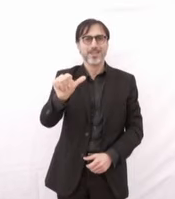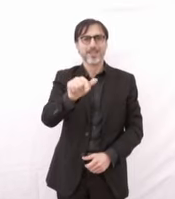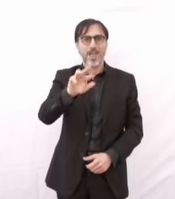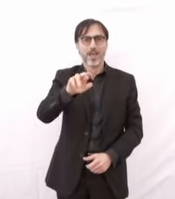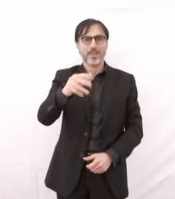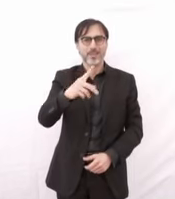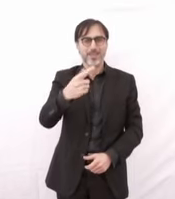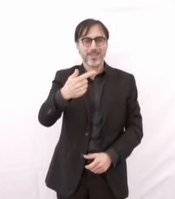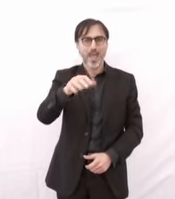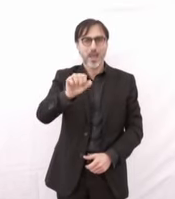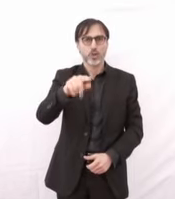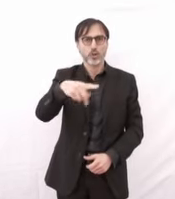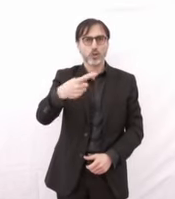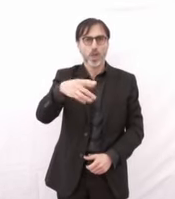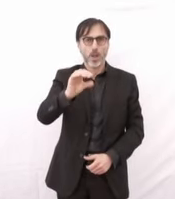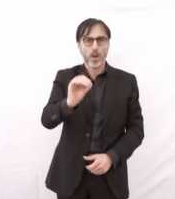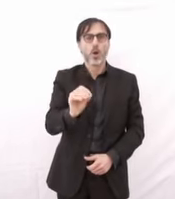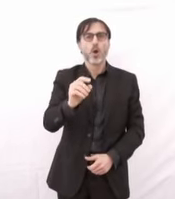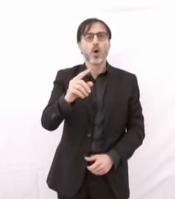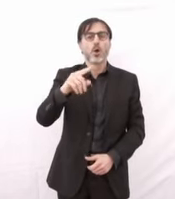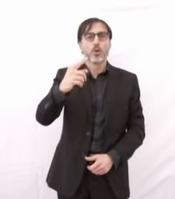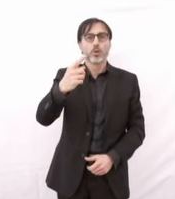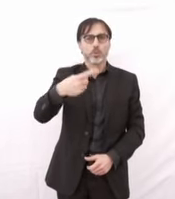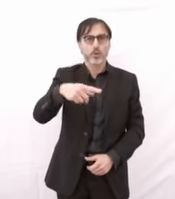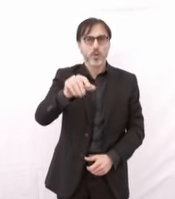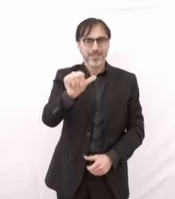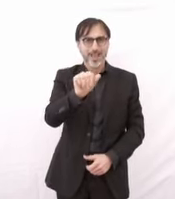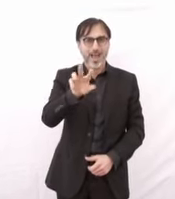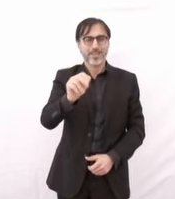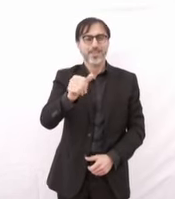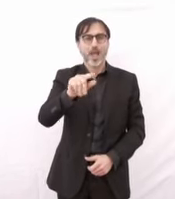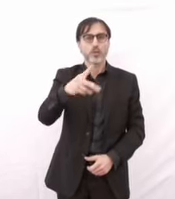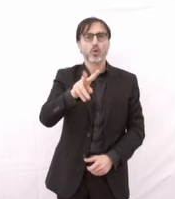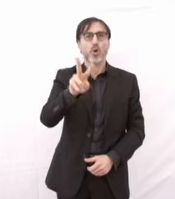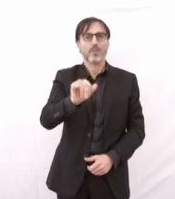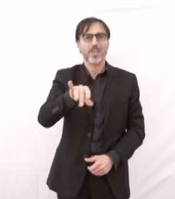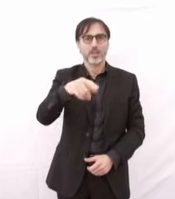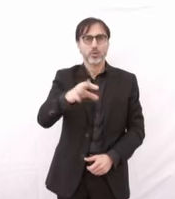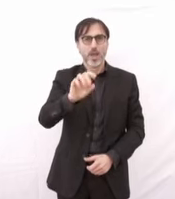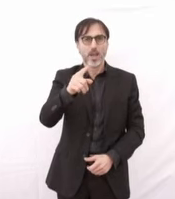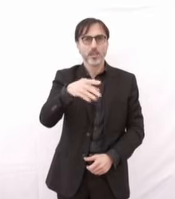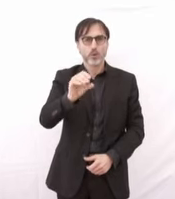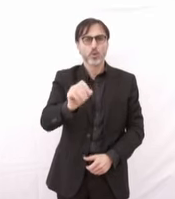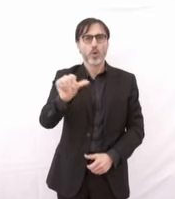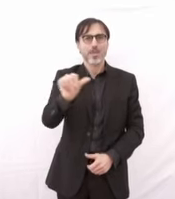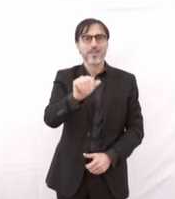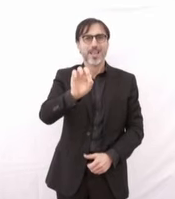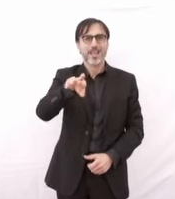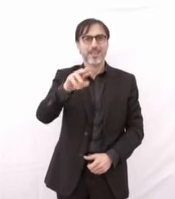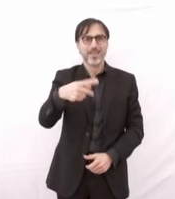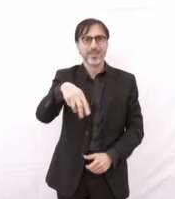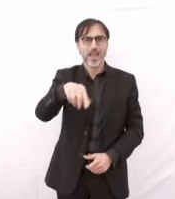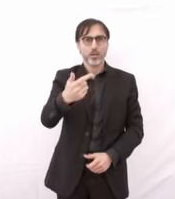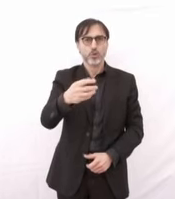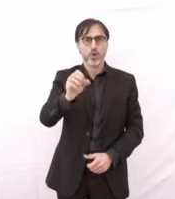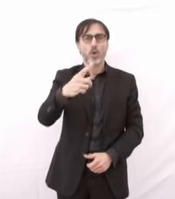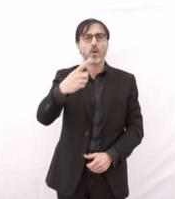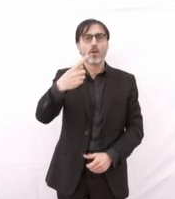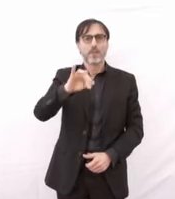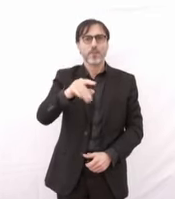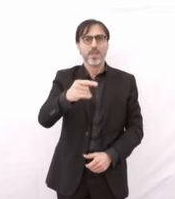Giuseppe Sant'Angelo, Vincenzo Sant'Angelo, Filippo Forno,